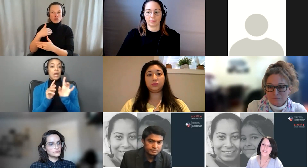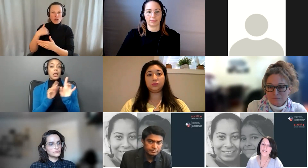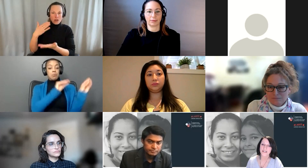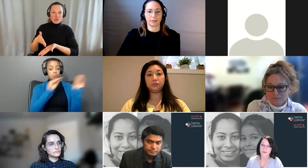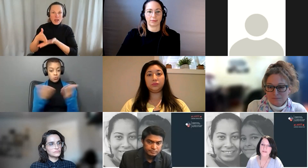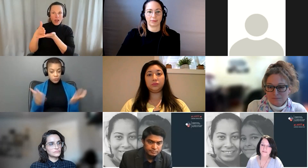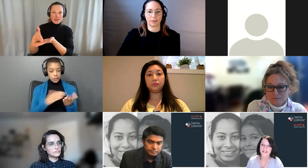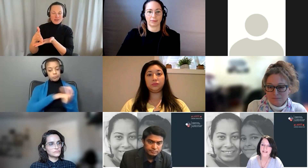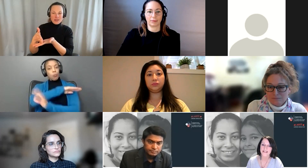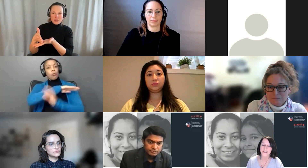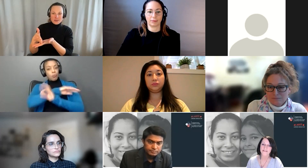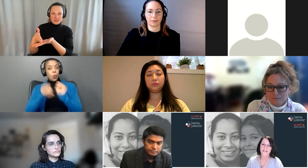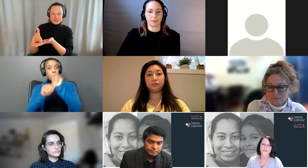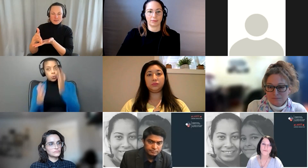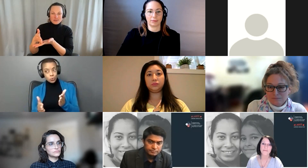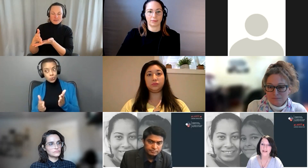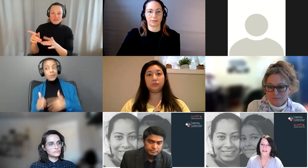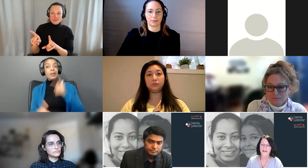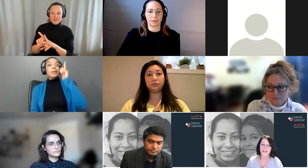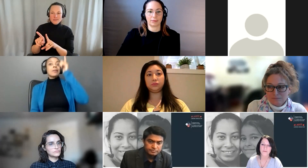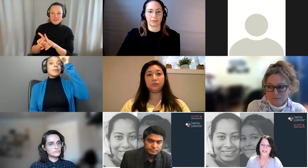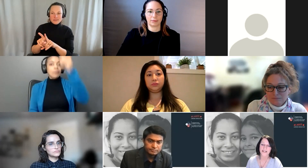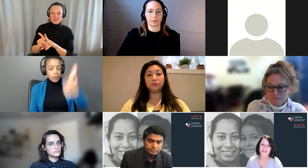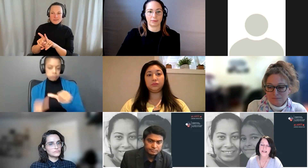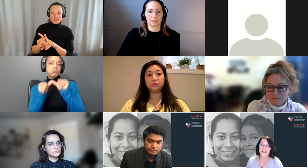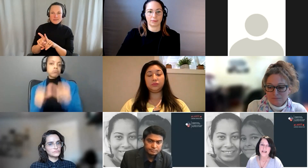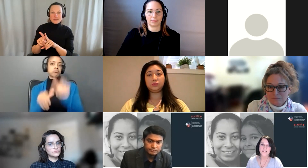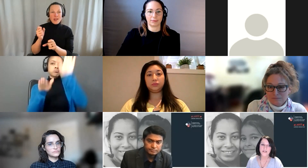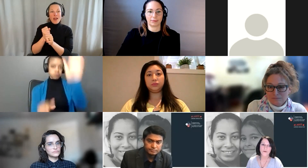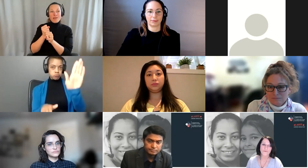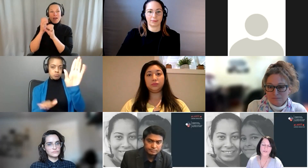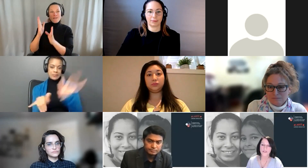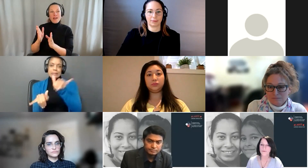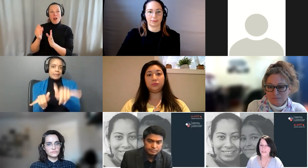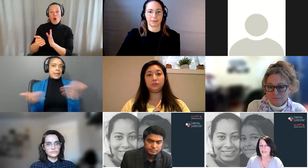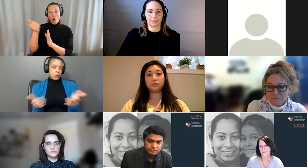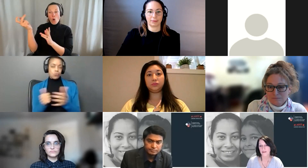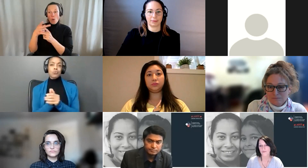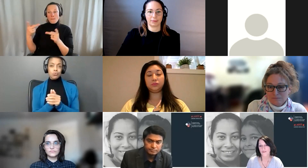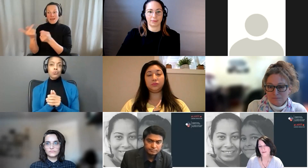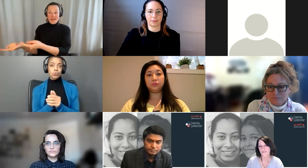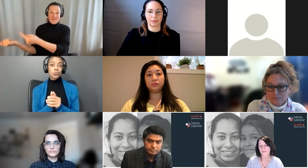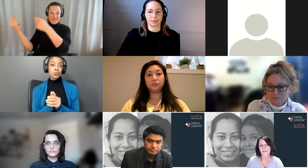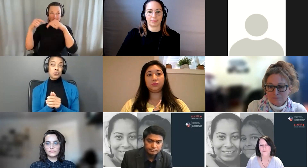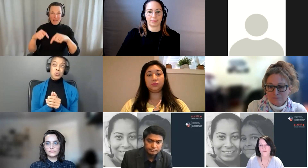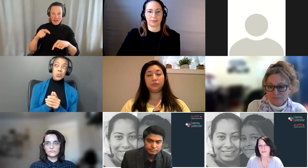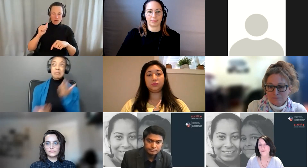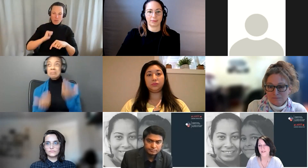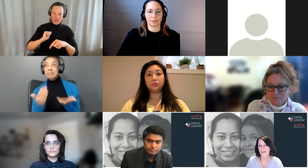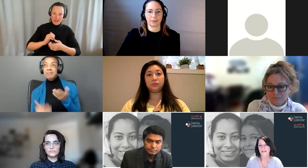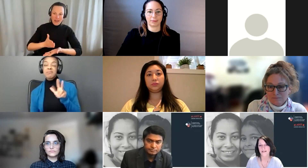et aussi les travailleurs étrangers que nous avons ici, nous les aidons à faire la transition.